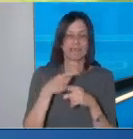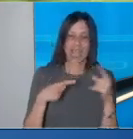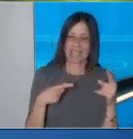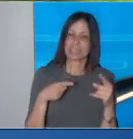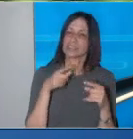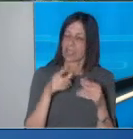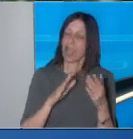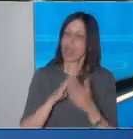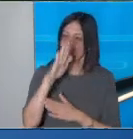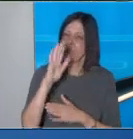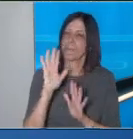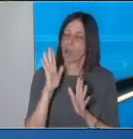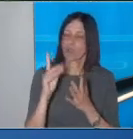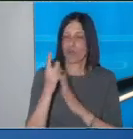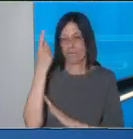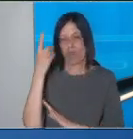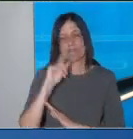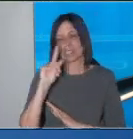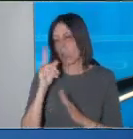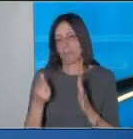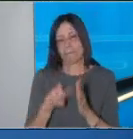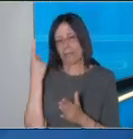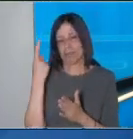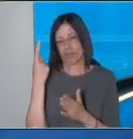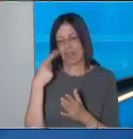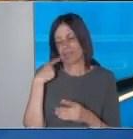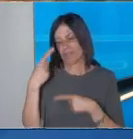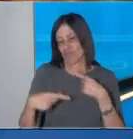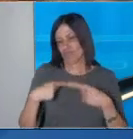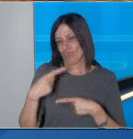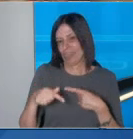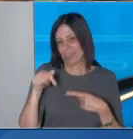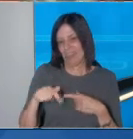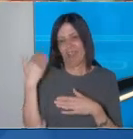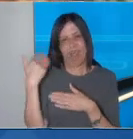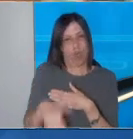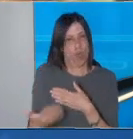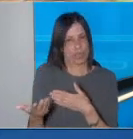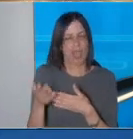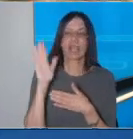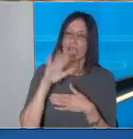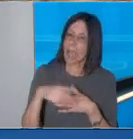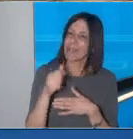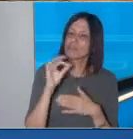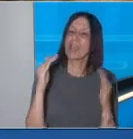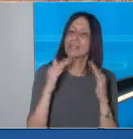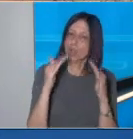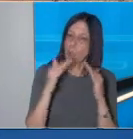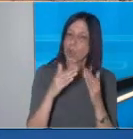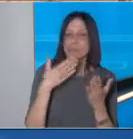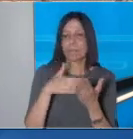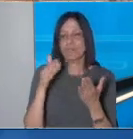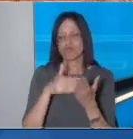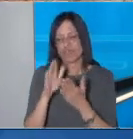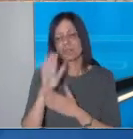5.5%, זו בהחלט עלייה מאוד גבוהה, וזו לא פעם ראשונה במהלך השנה האחרונה. גם מחירי הדירות ממשיכים לזנק.